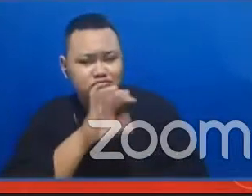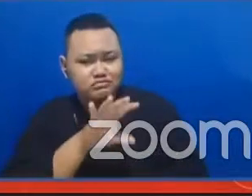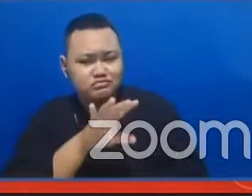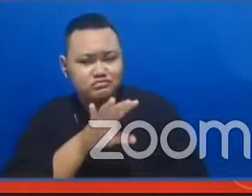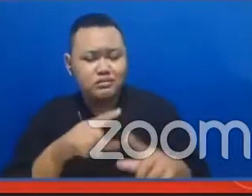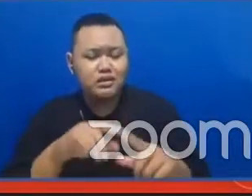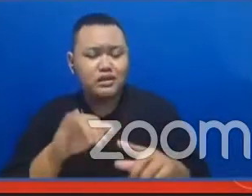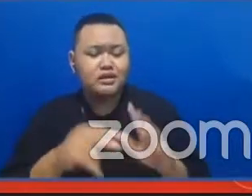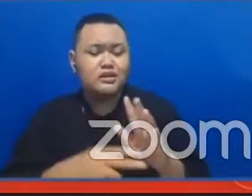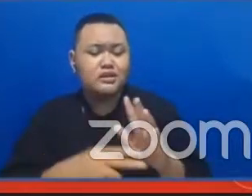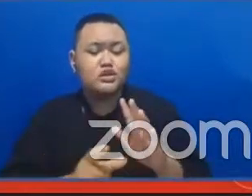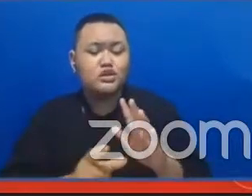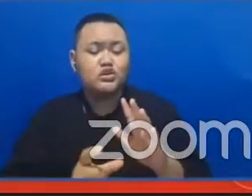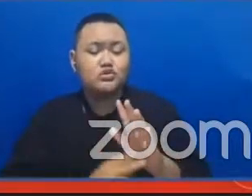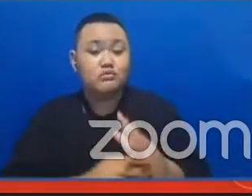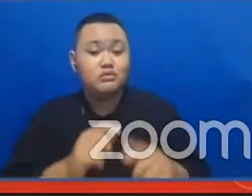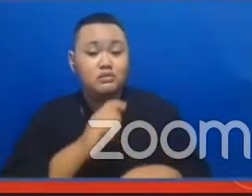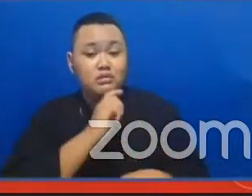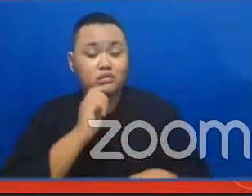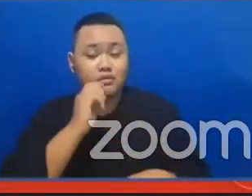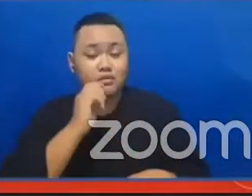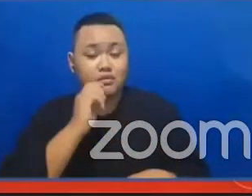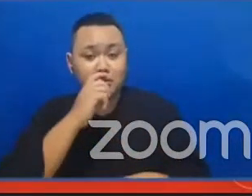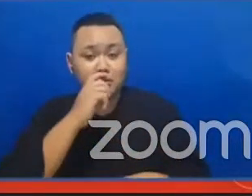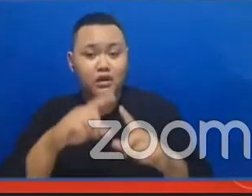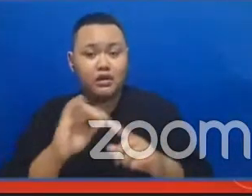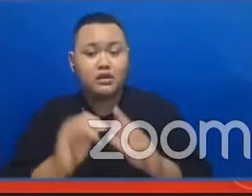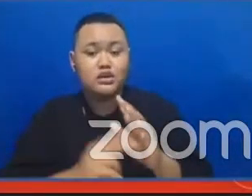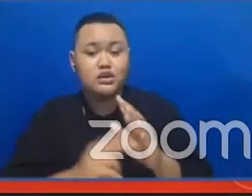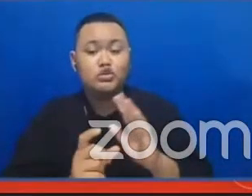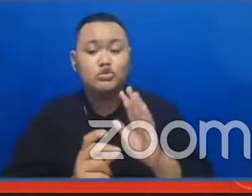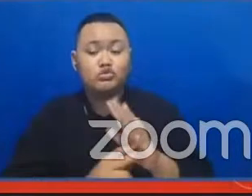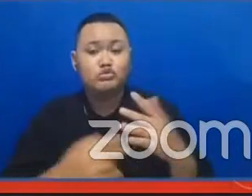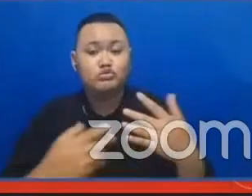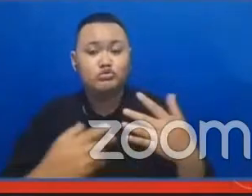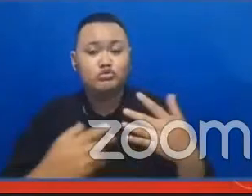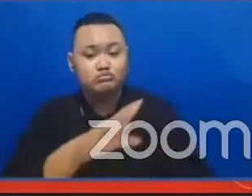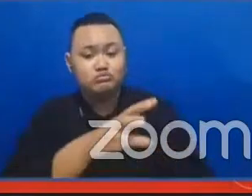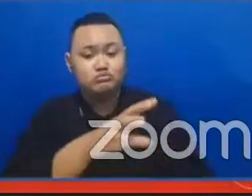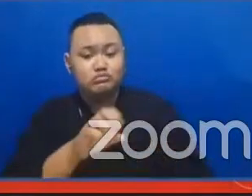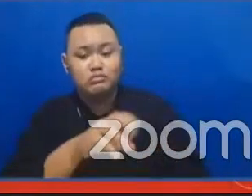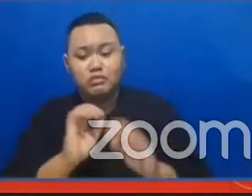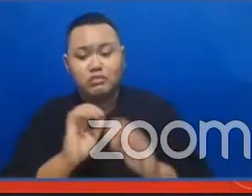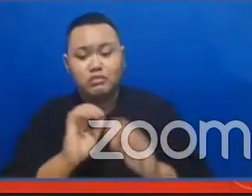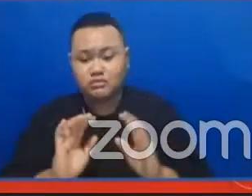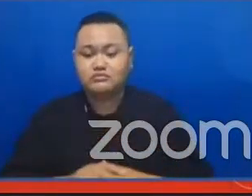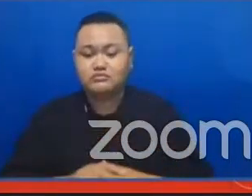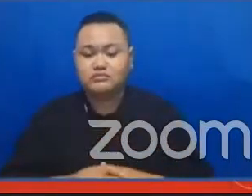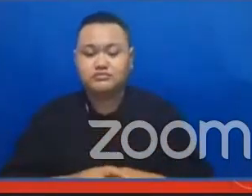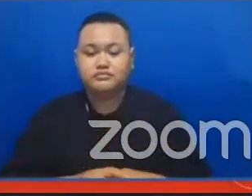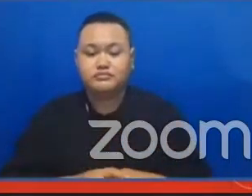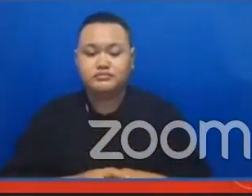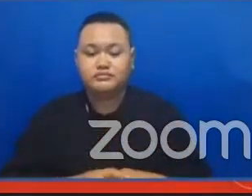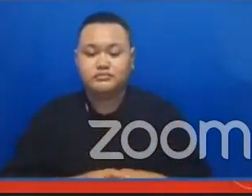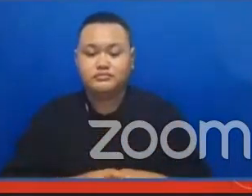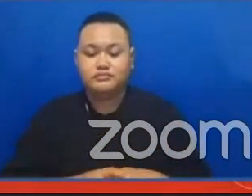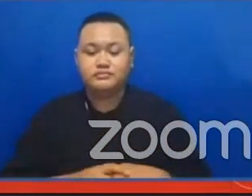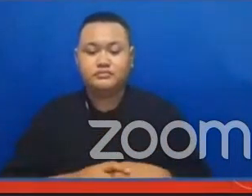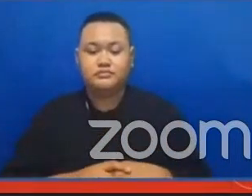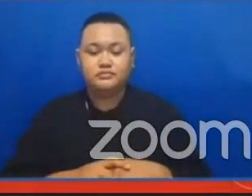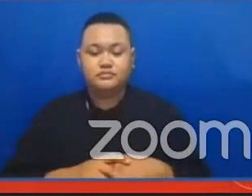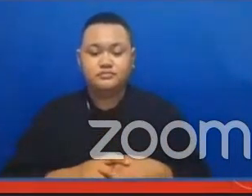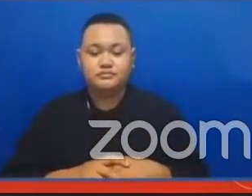Belajar. Oke. Nah, ini produk-produk Pusdatin Bapak Ibu yang bisa nanti Bapak Ibu